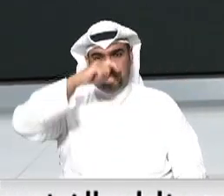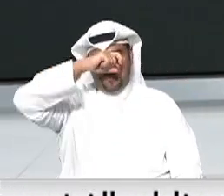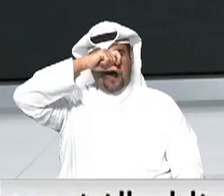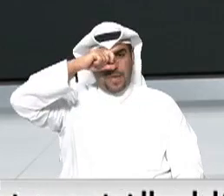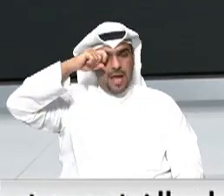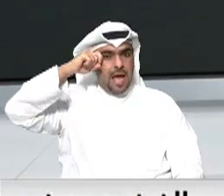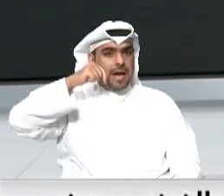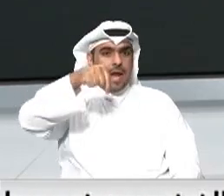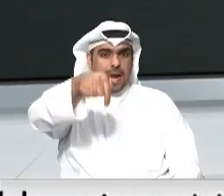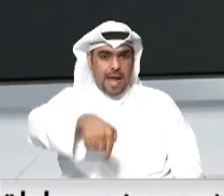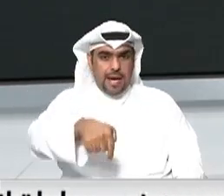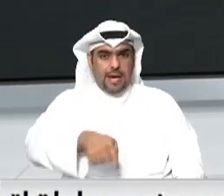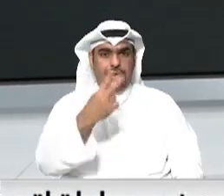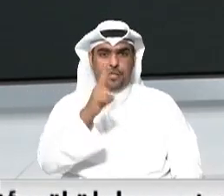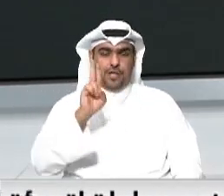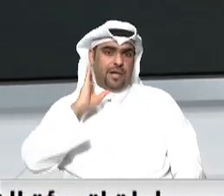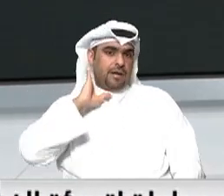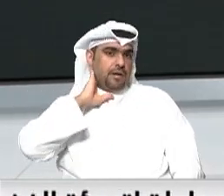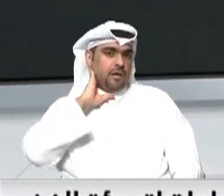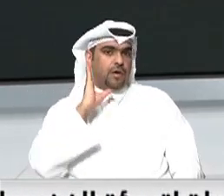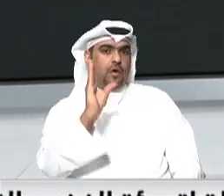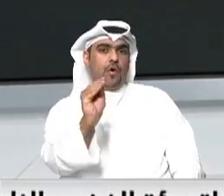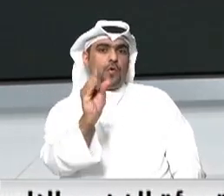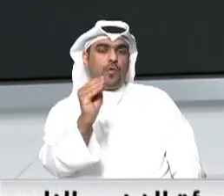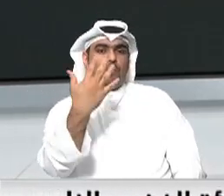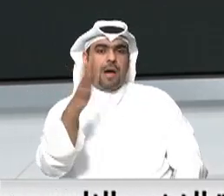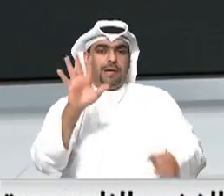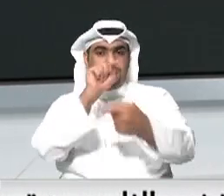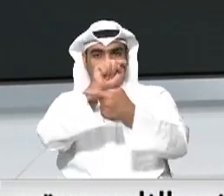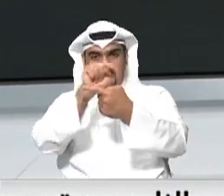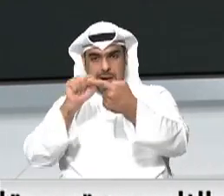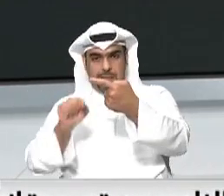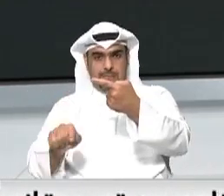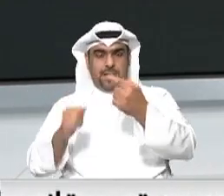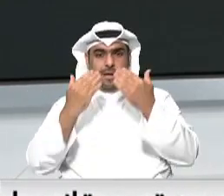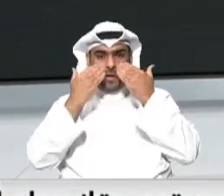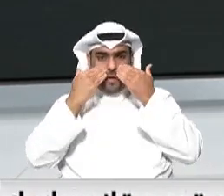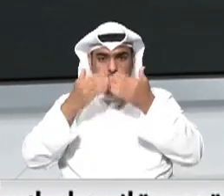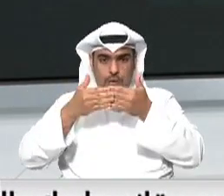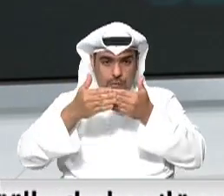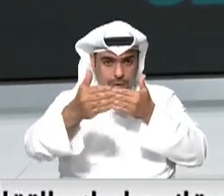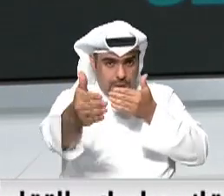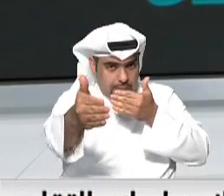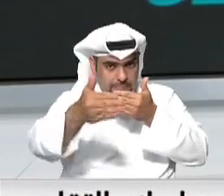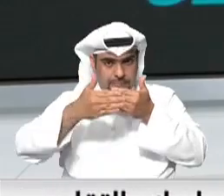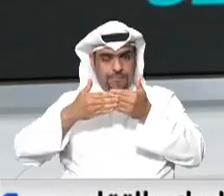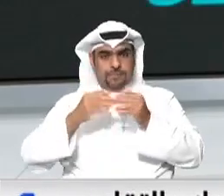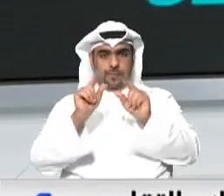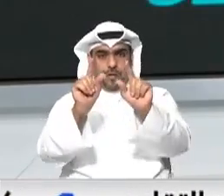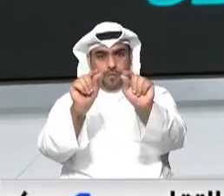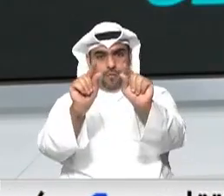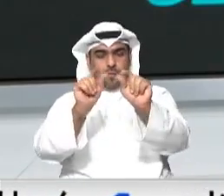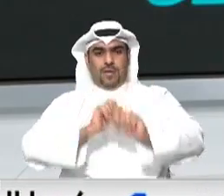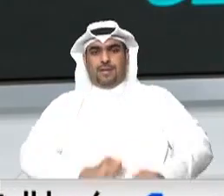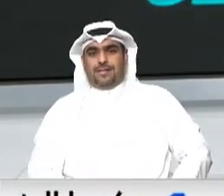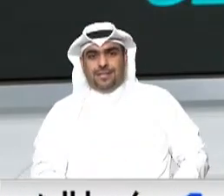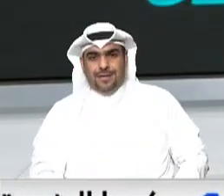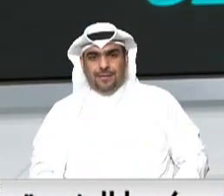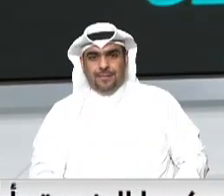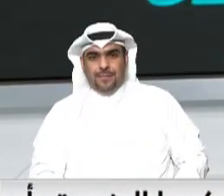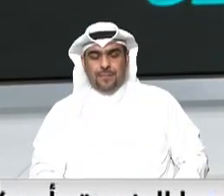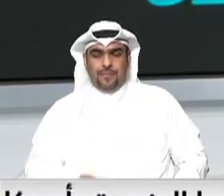مئويه الرطوبه النسبيه 50% الريال الافقيه جيده تتجاوز العشره كيلو بالنسبه لطقس المتوقع